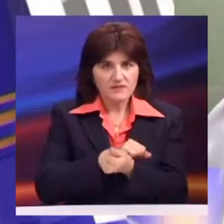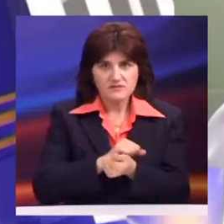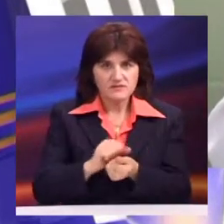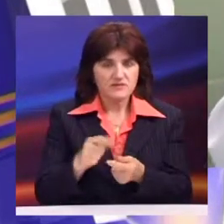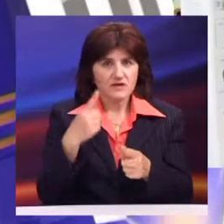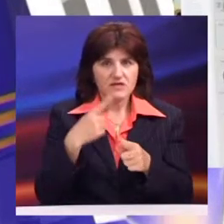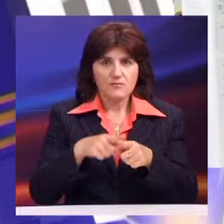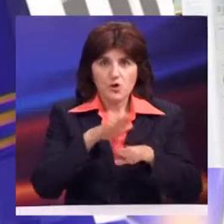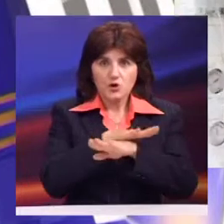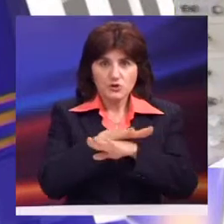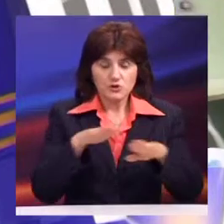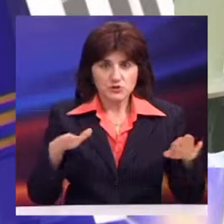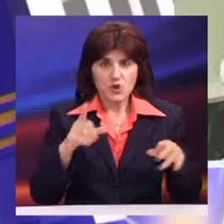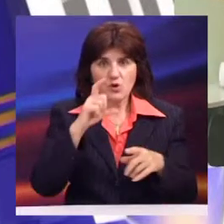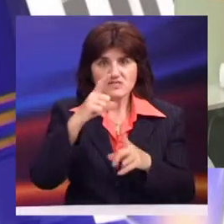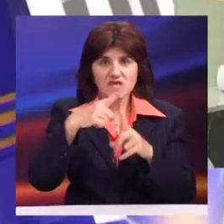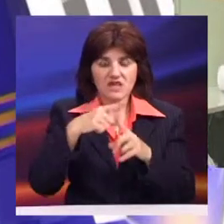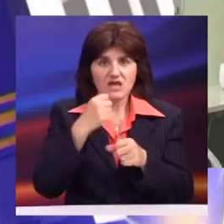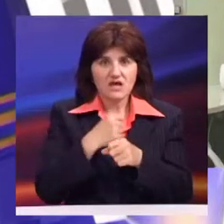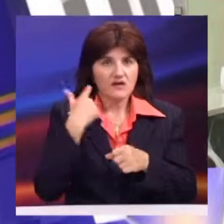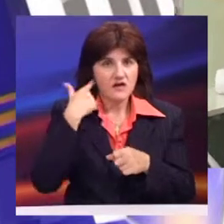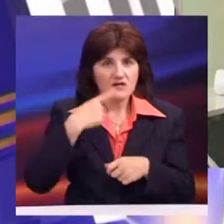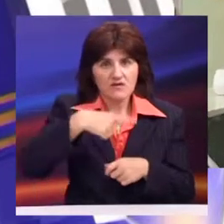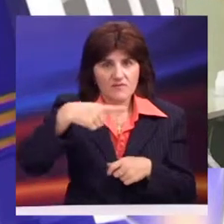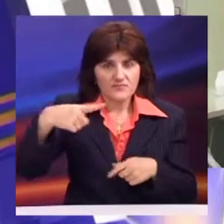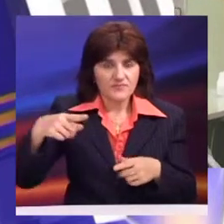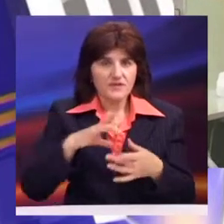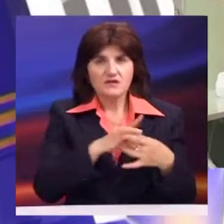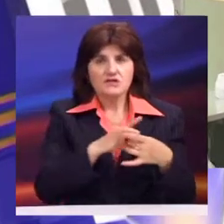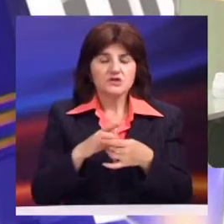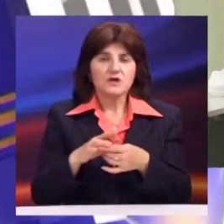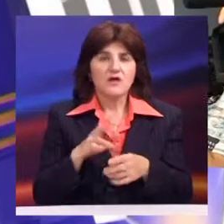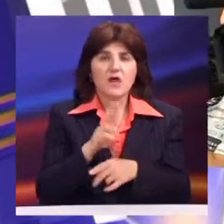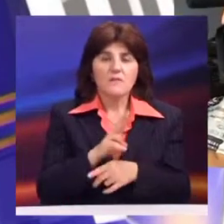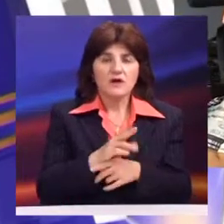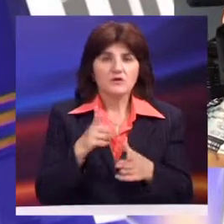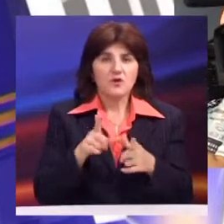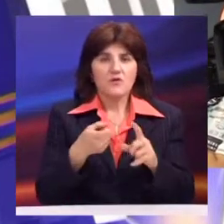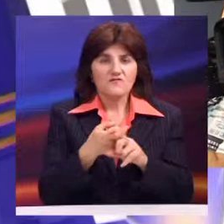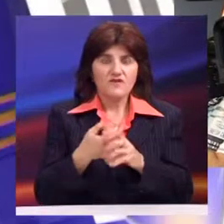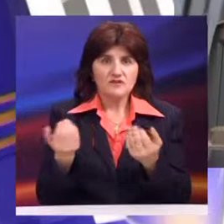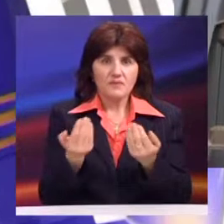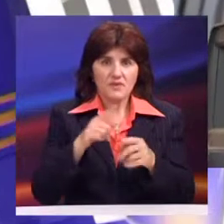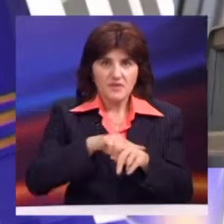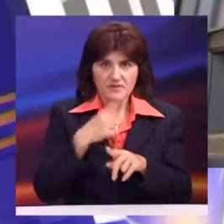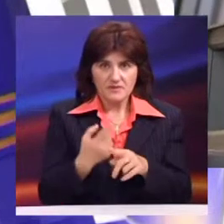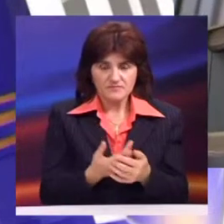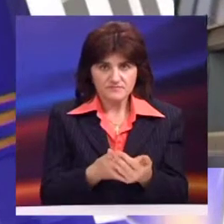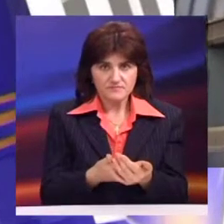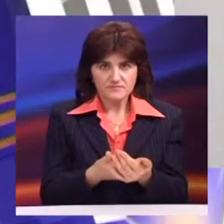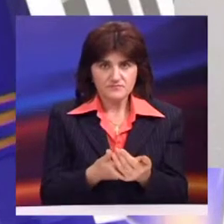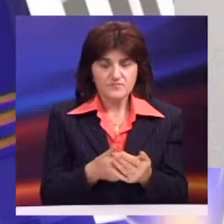subotičkih beba, jer reanimacioni sto i CTG aparat predstavljaju često korišćenu medicinsku opremu na odeljenju za